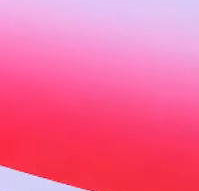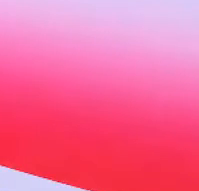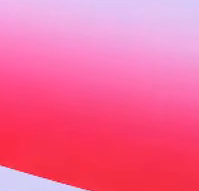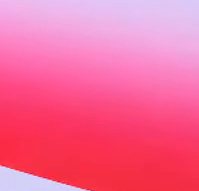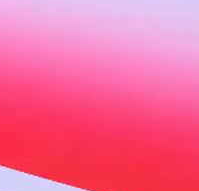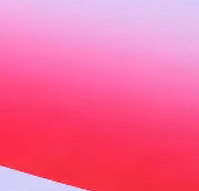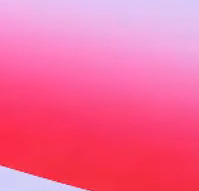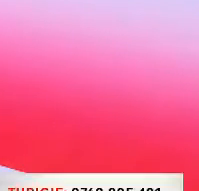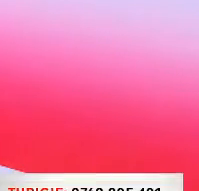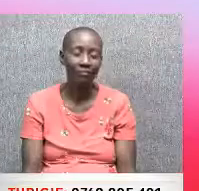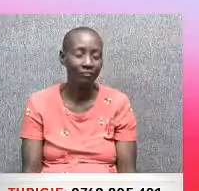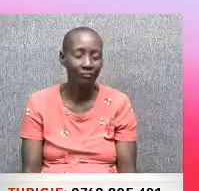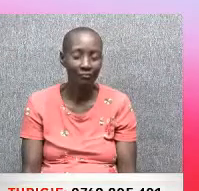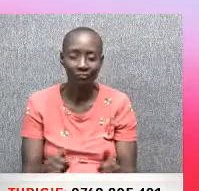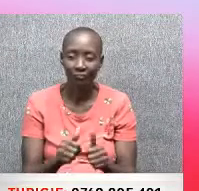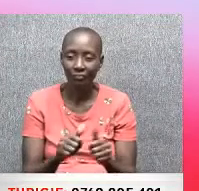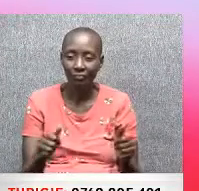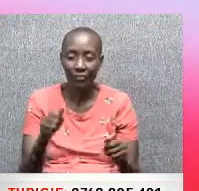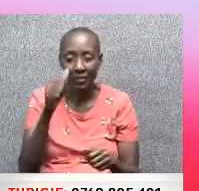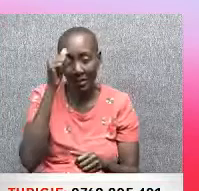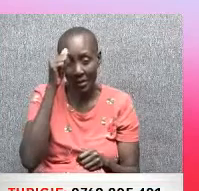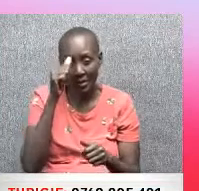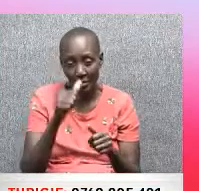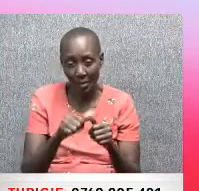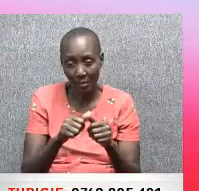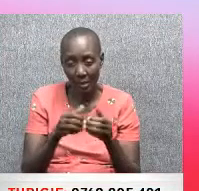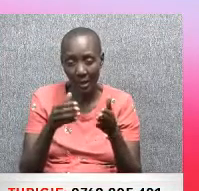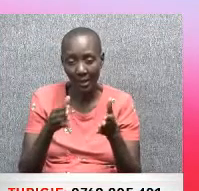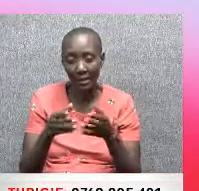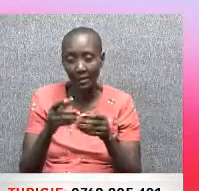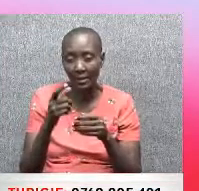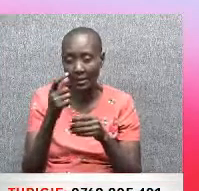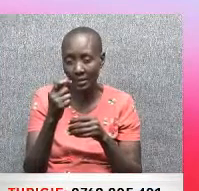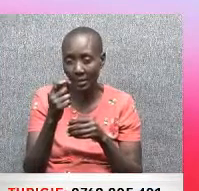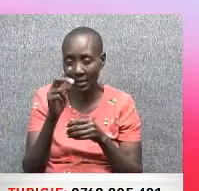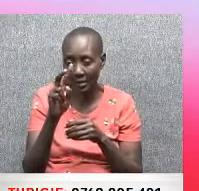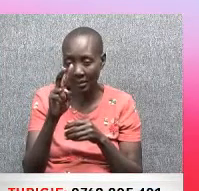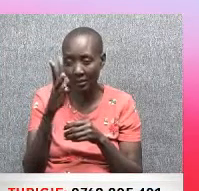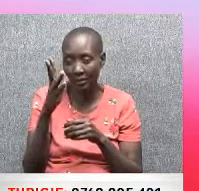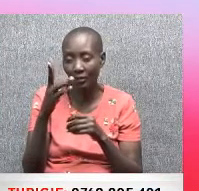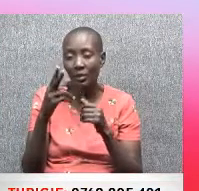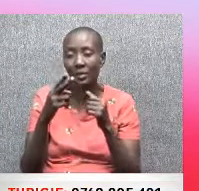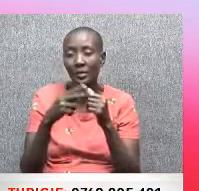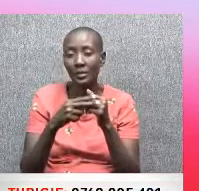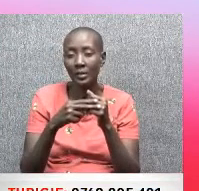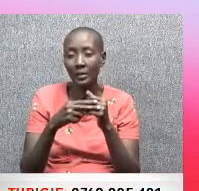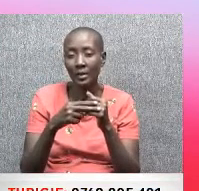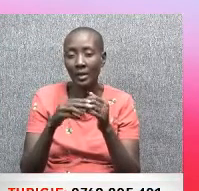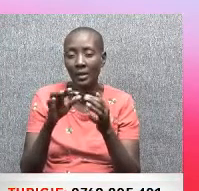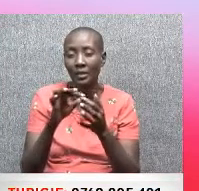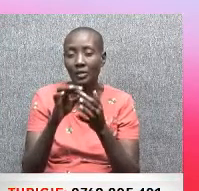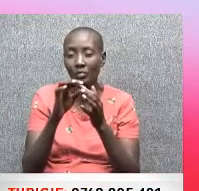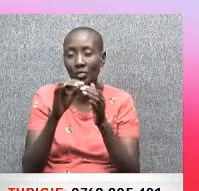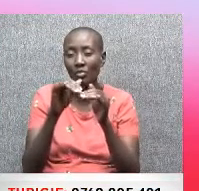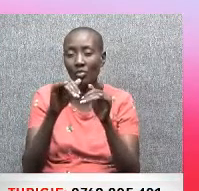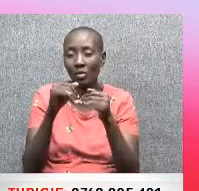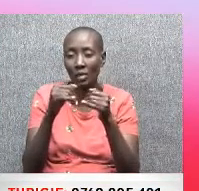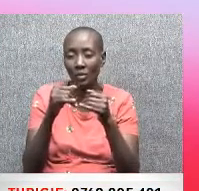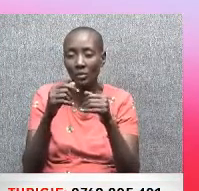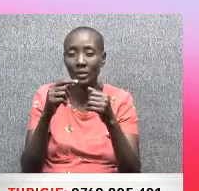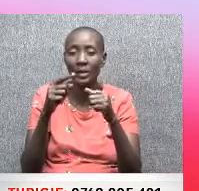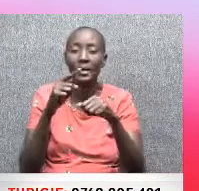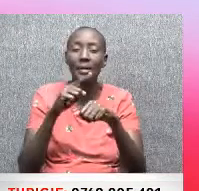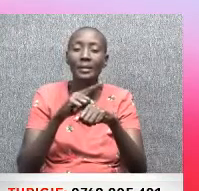So dakta mtazamaji, kumbuka unaendelea kutizama taarifa zetu za kipekee za TV47. Kumbuka ni upeo wa